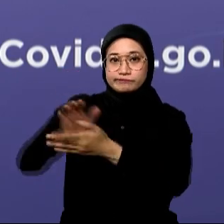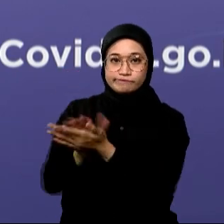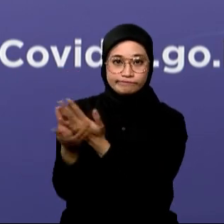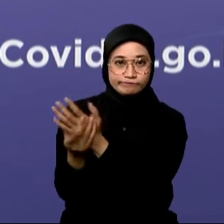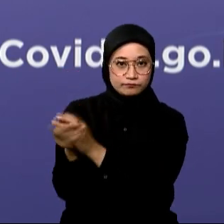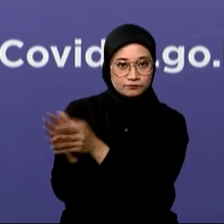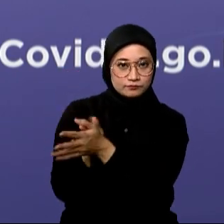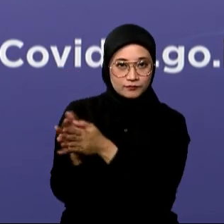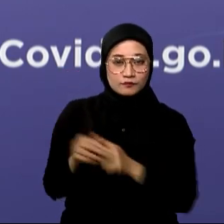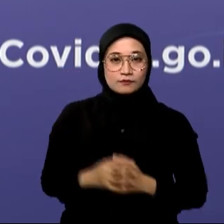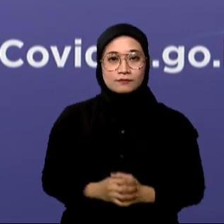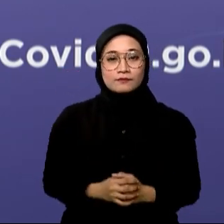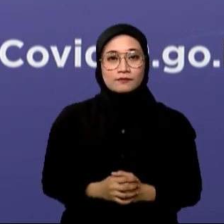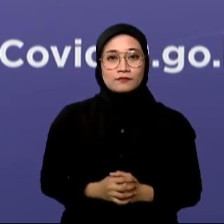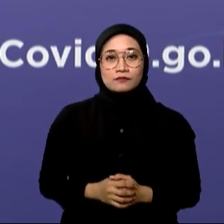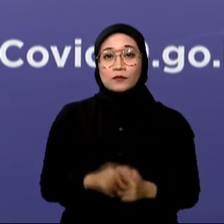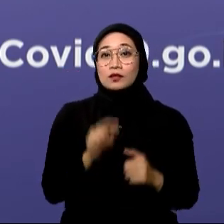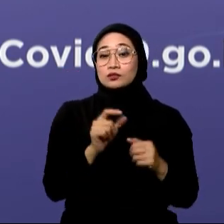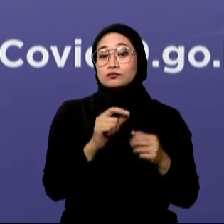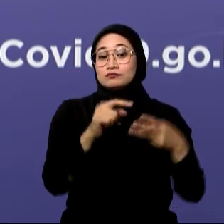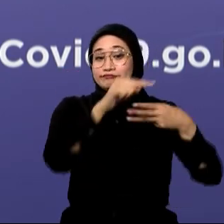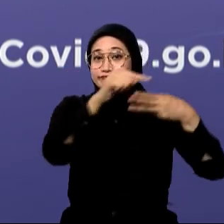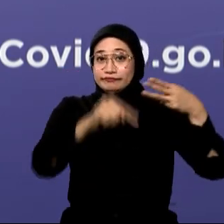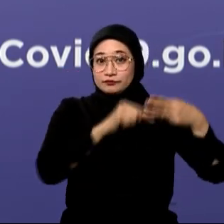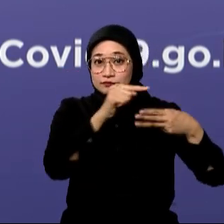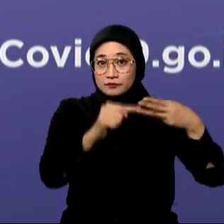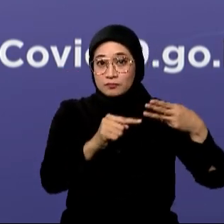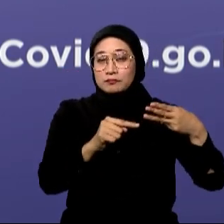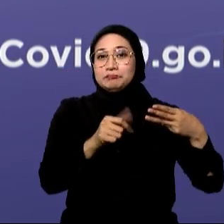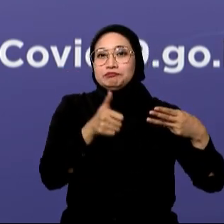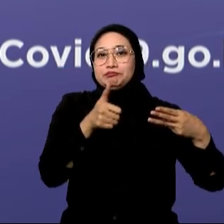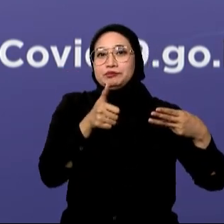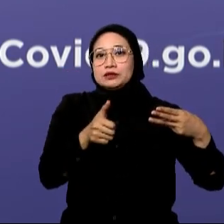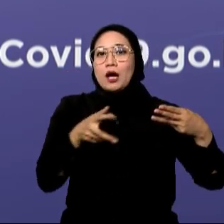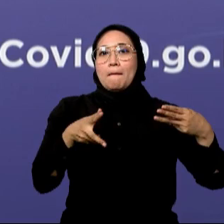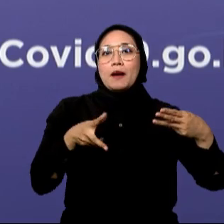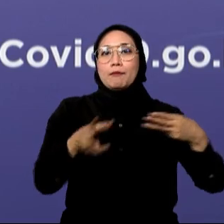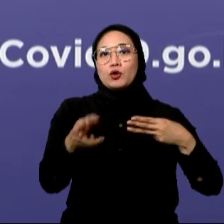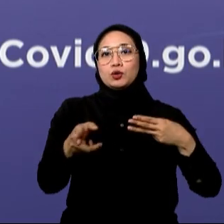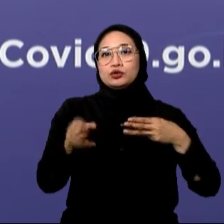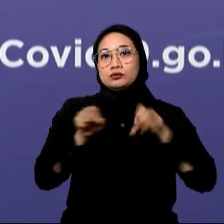Saudara-saudara, cara inilah yang kemudian bisa kita pakai untuk memutus rantai penularan.